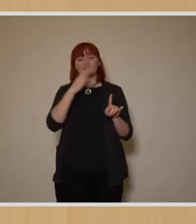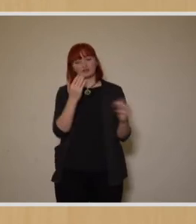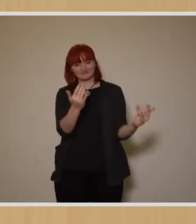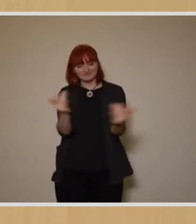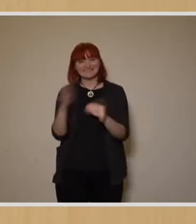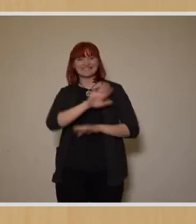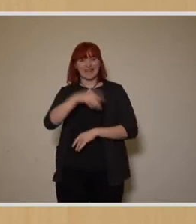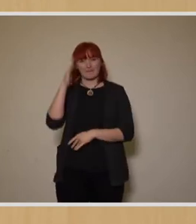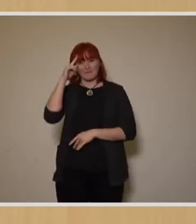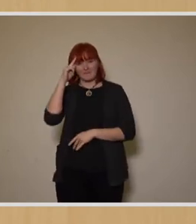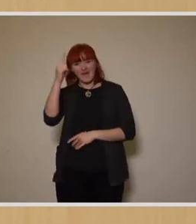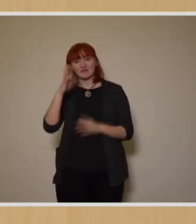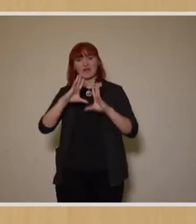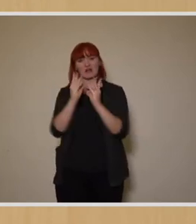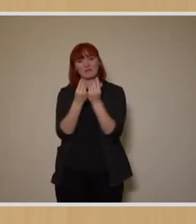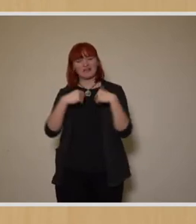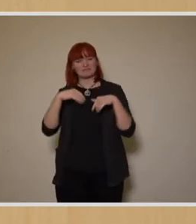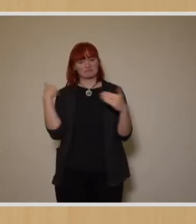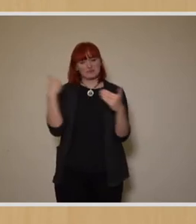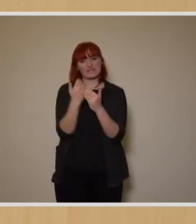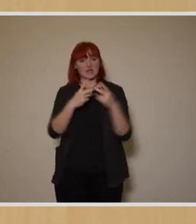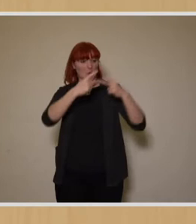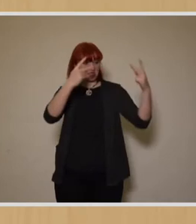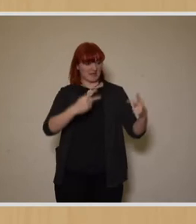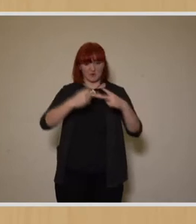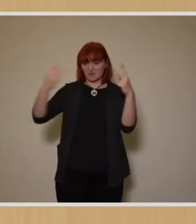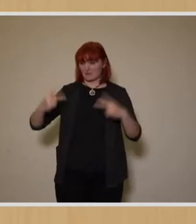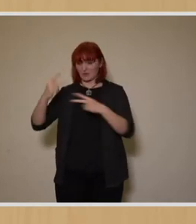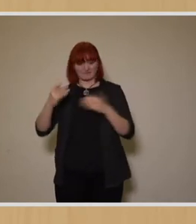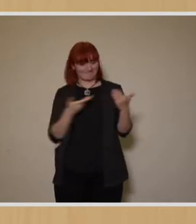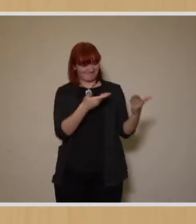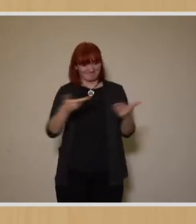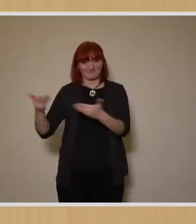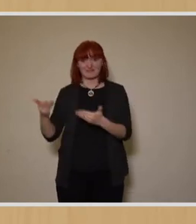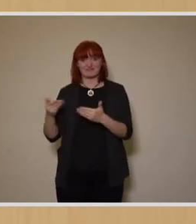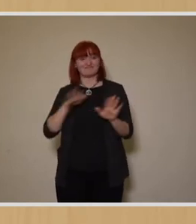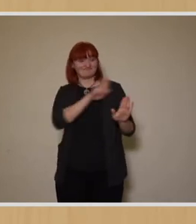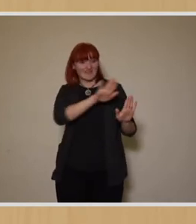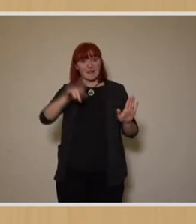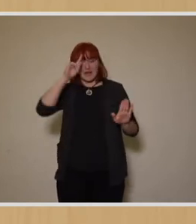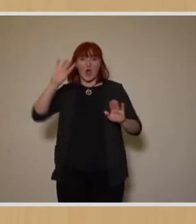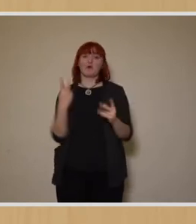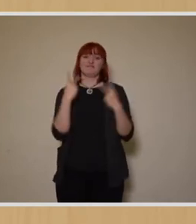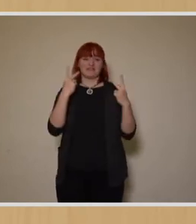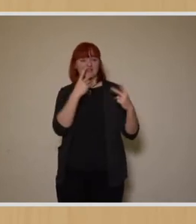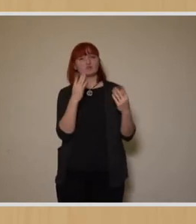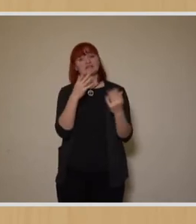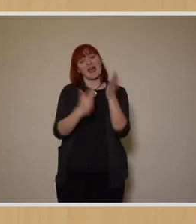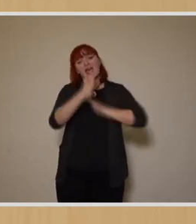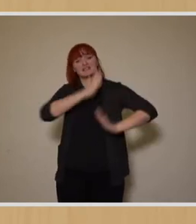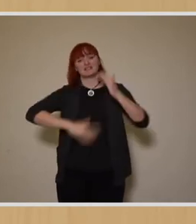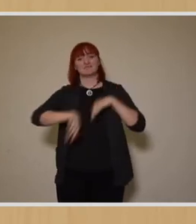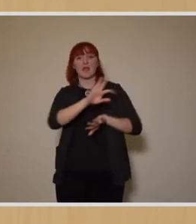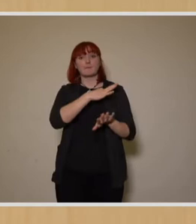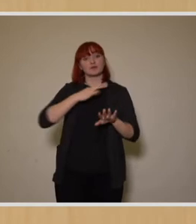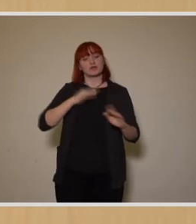ihre Meinung über die auf dem Tisch liegenden Konzepte mit Ihnen, die Entscheidung zum Schluss auch treffen müssen,